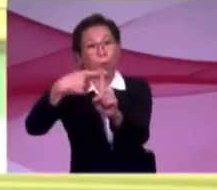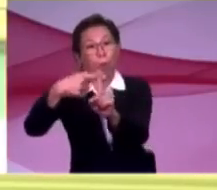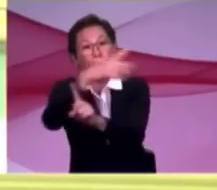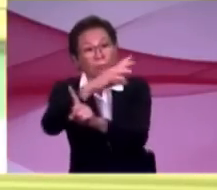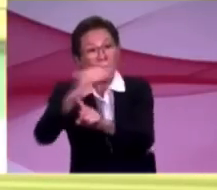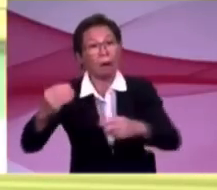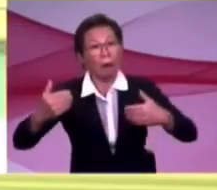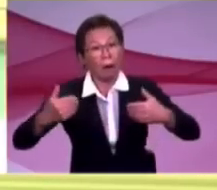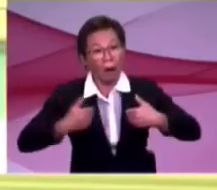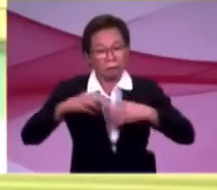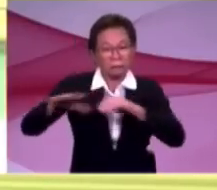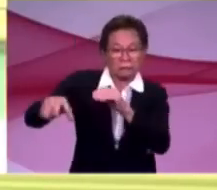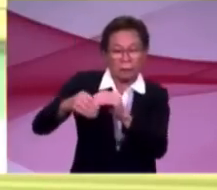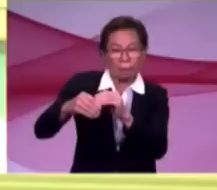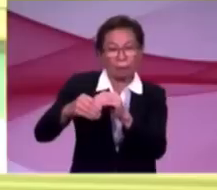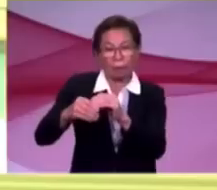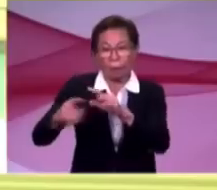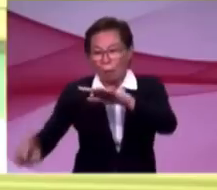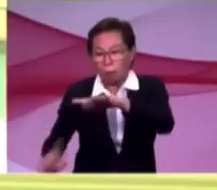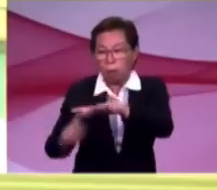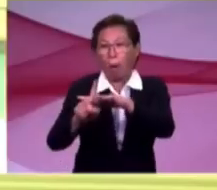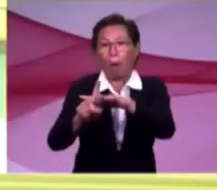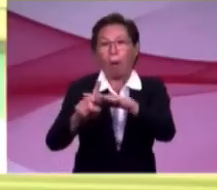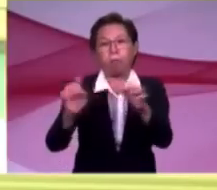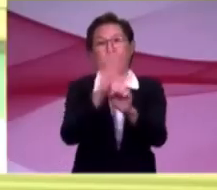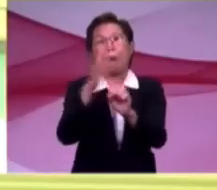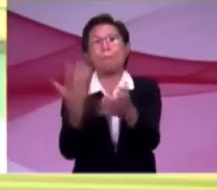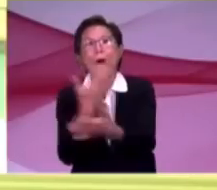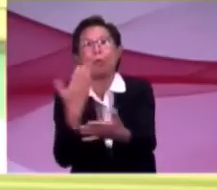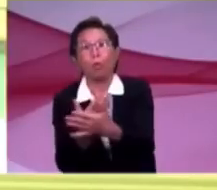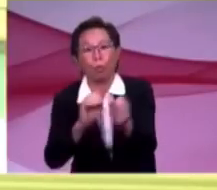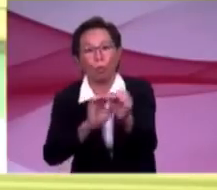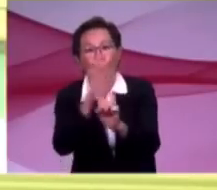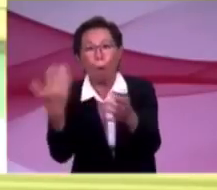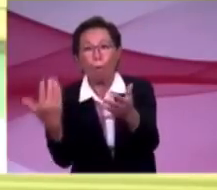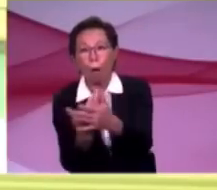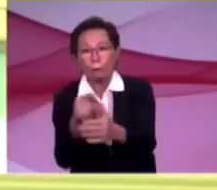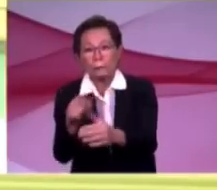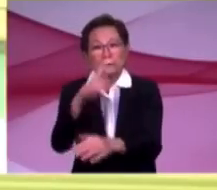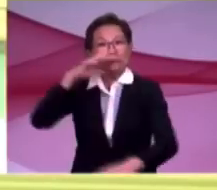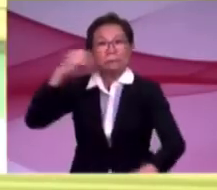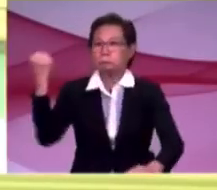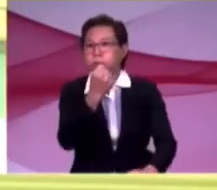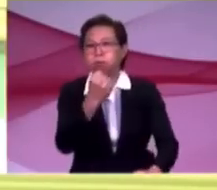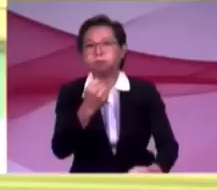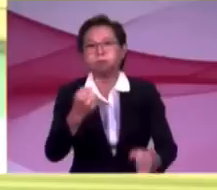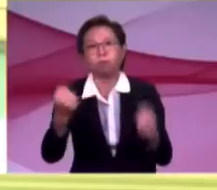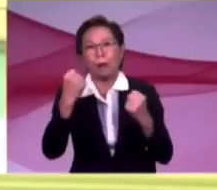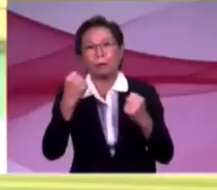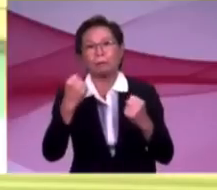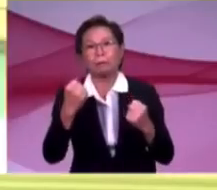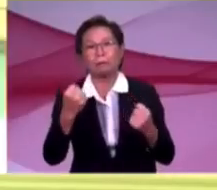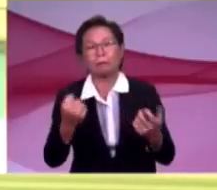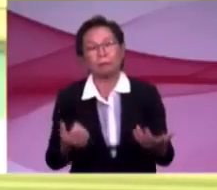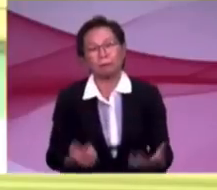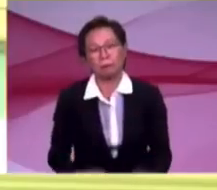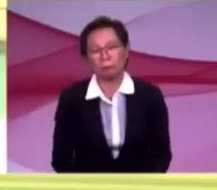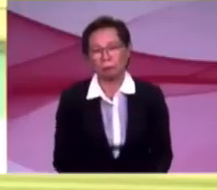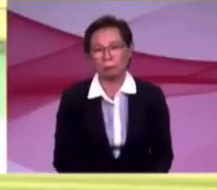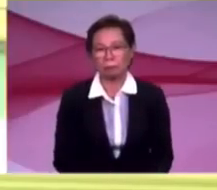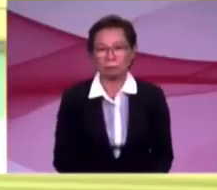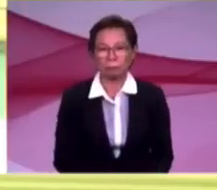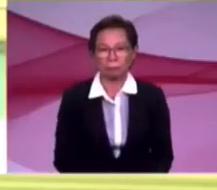pula dengan kemunculan varian baru yang lebih mengganas. Dengan